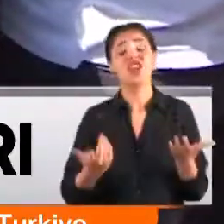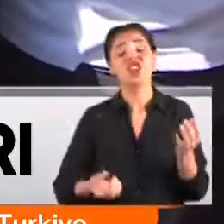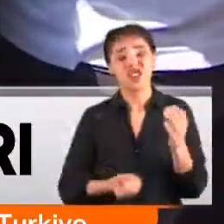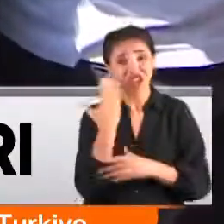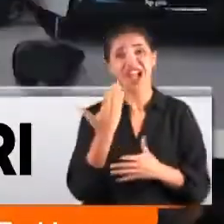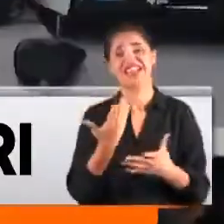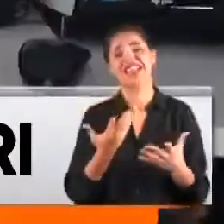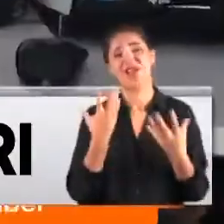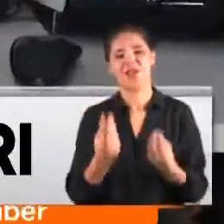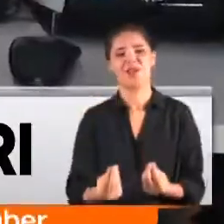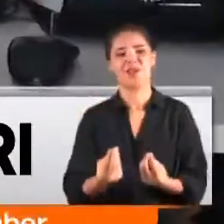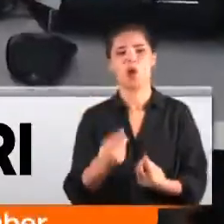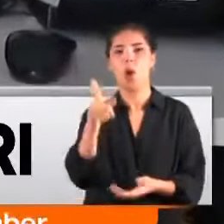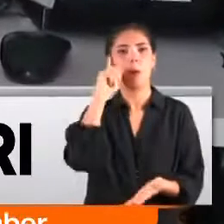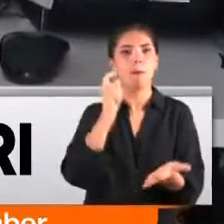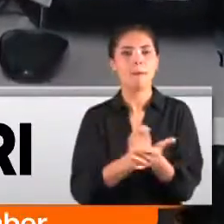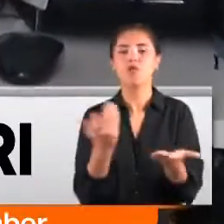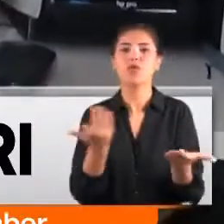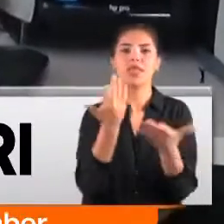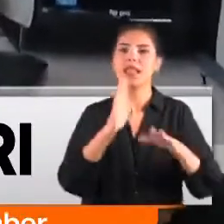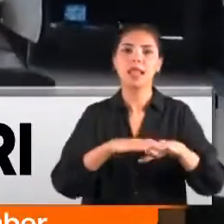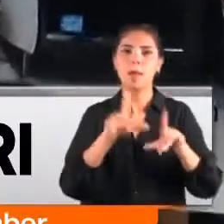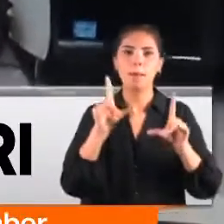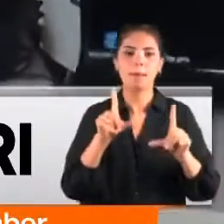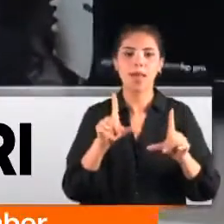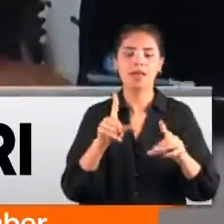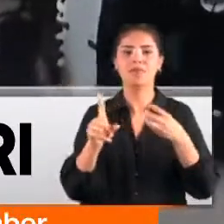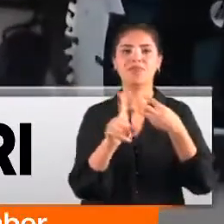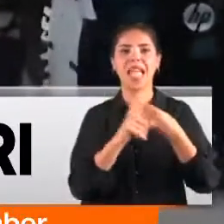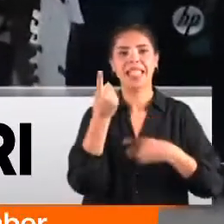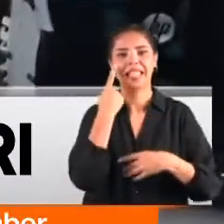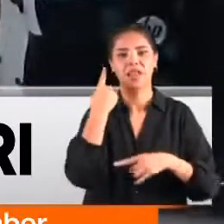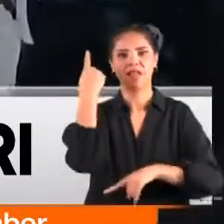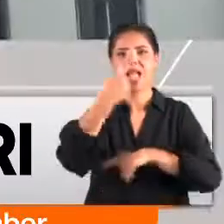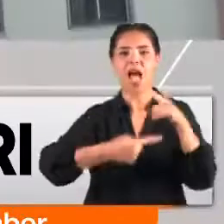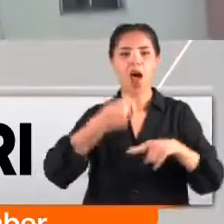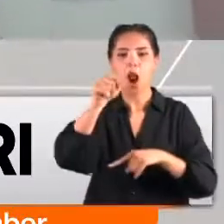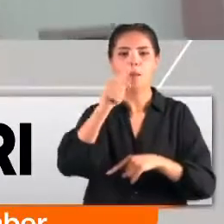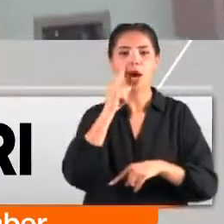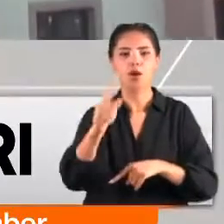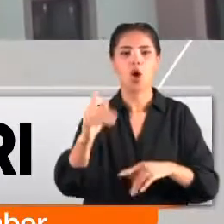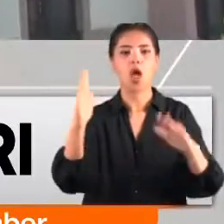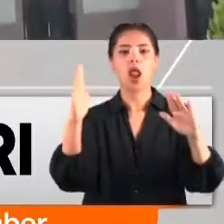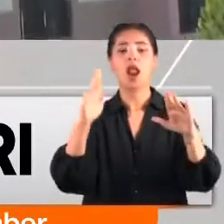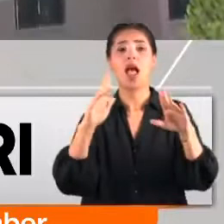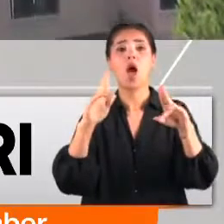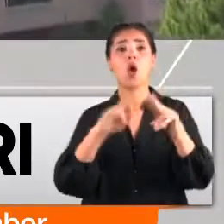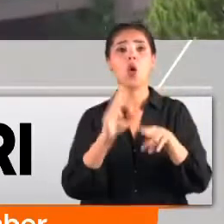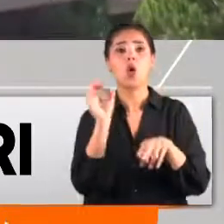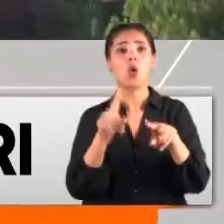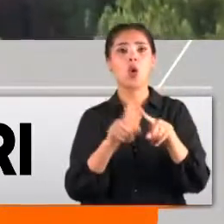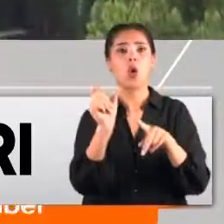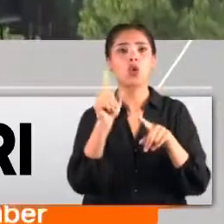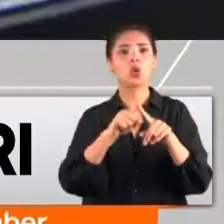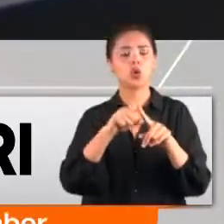çıkarsa olsun, çıksın. Peki o başvuru nasıl gerçekleşecek? E-Devlet'te arama butonuna konut